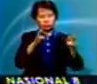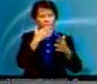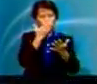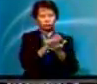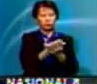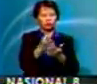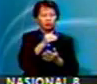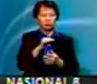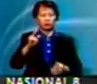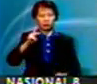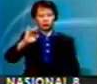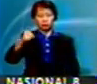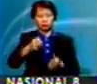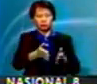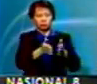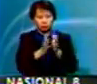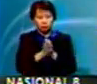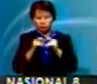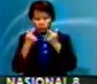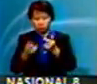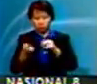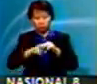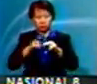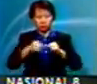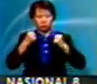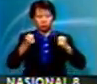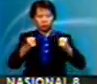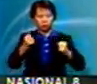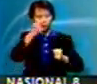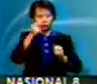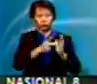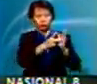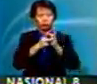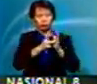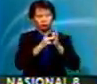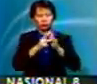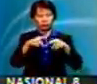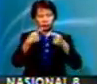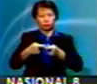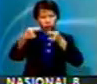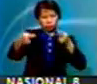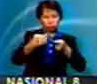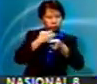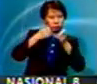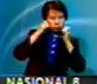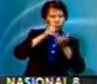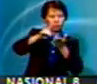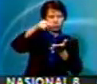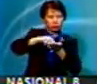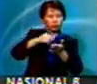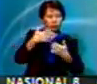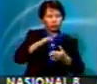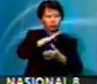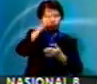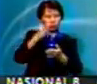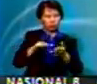menggalakkan. Namun Khairi meminta jenteranya meningkatkan kekuatan kerana kempen parti lawan dijangka hebat minggu ini. Sebaik muktamar